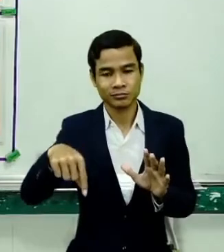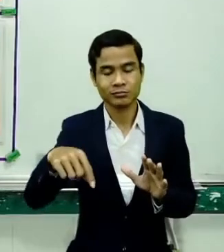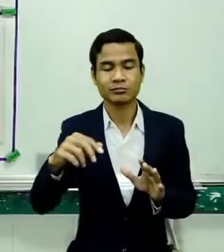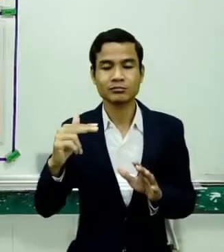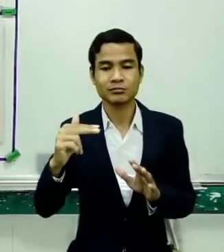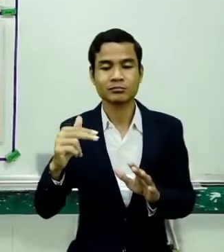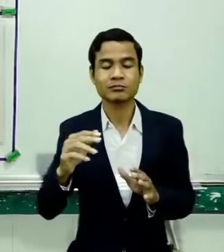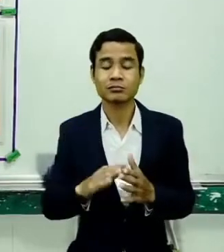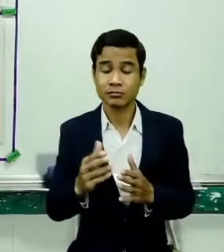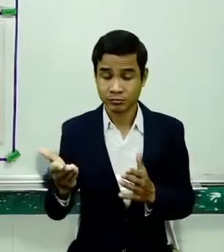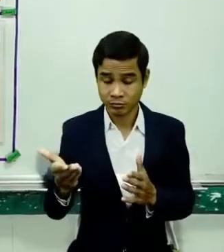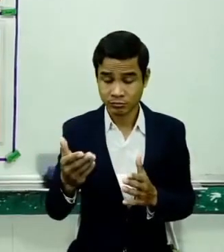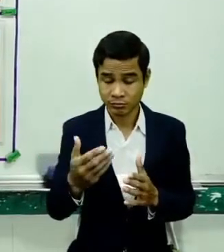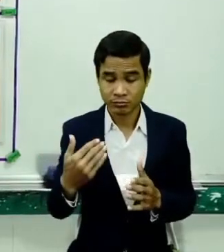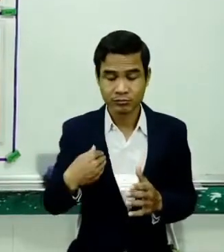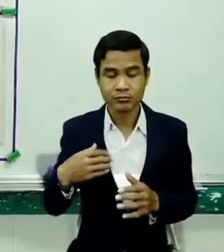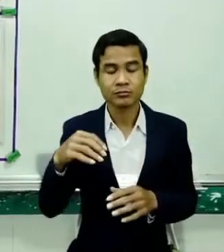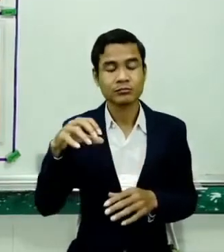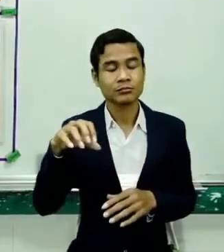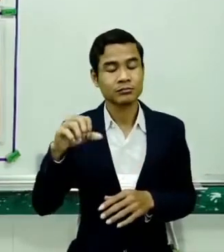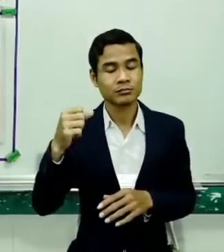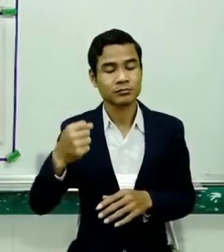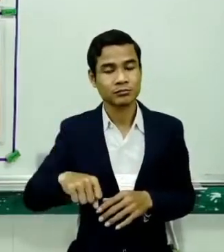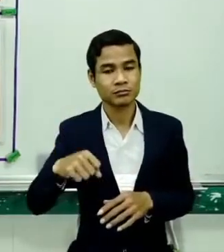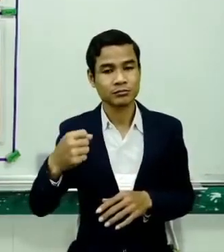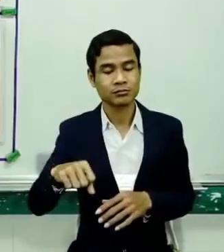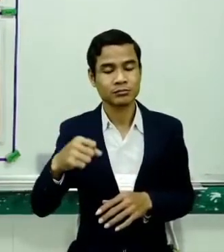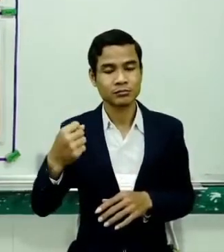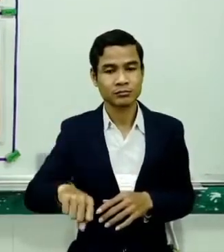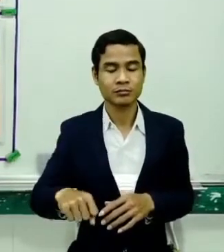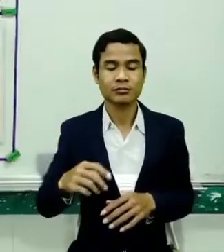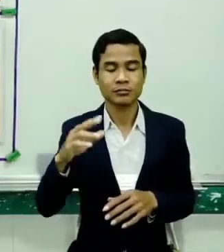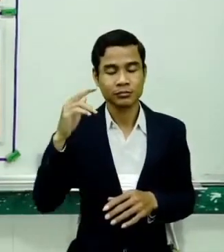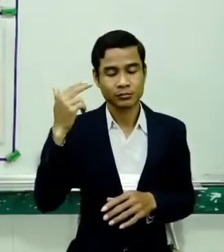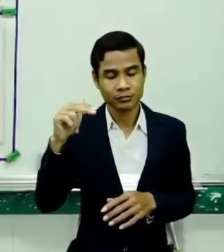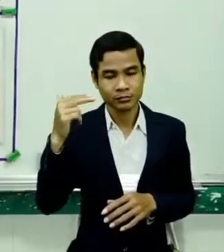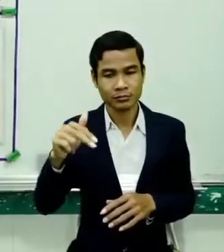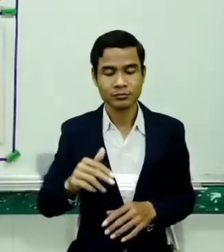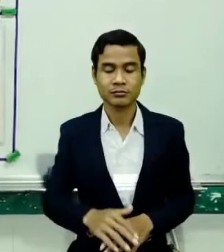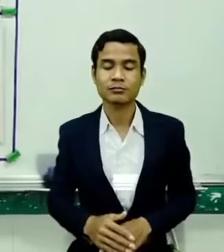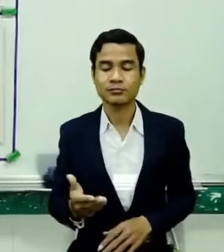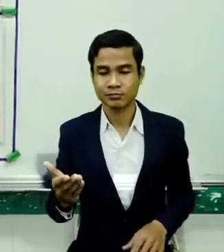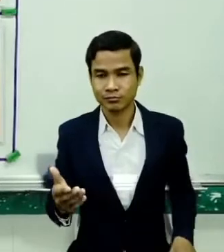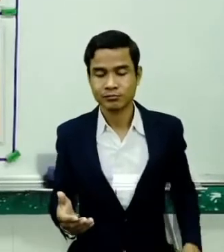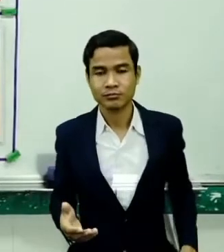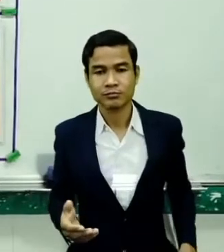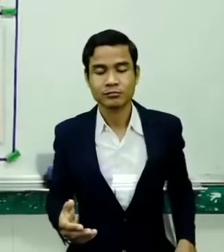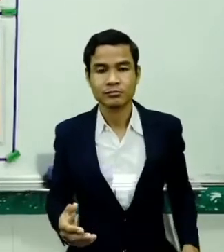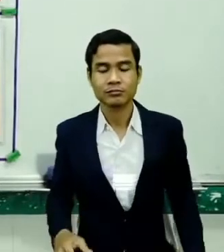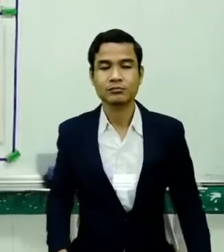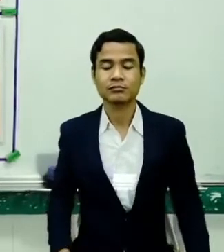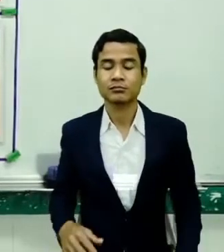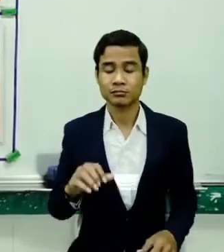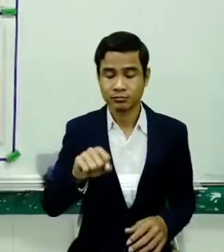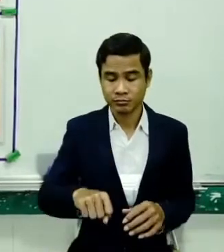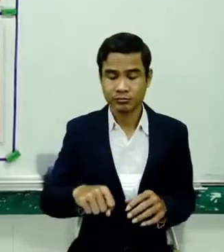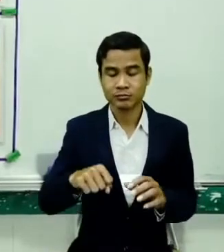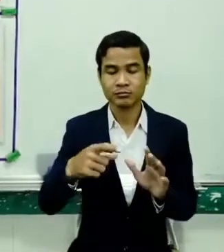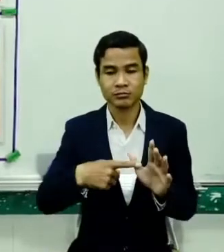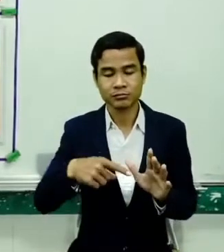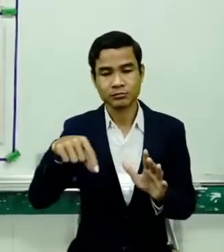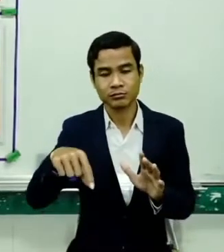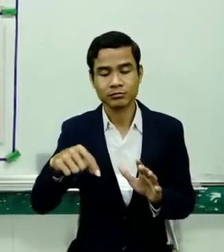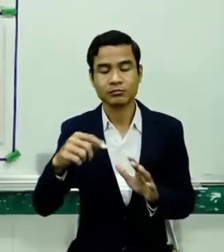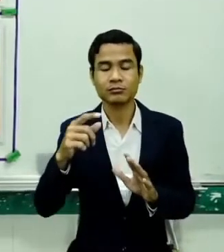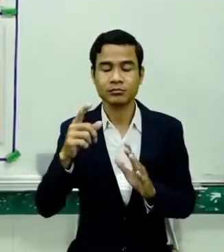អ្នកគ្រូសង្ឃឹមថាកូនបានធ្លាប់ឮសូរចម្រៀងនេះហើយហើយក៏ធ្លាប់ច្រៀងលេងដែរប៉ុន្តែនៅថ្ងៃនេះចម្រៀងតាក់ទិ